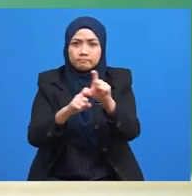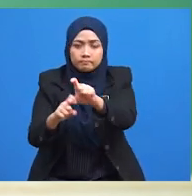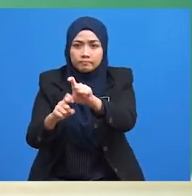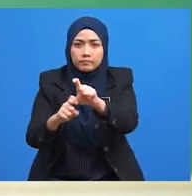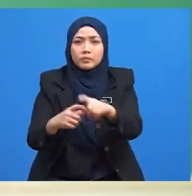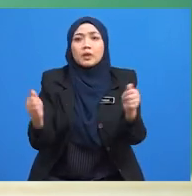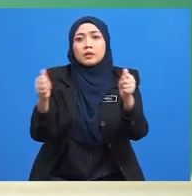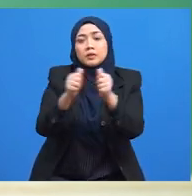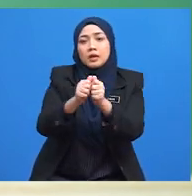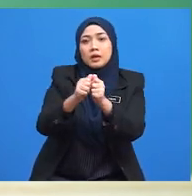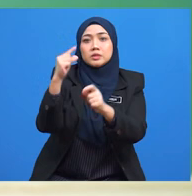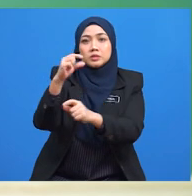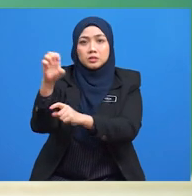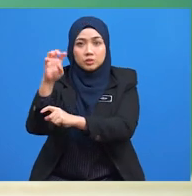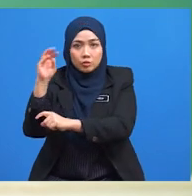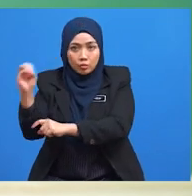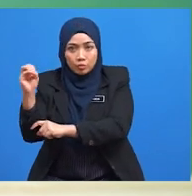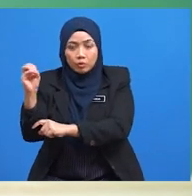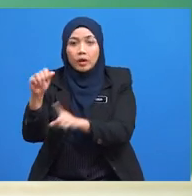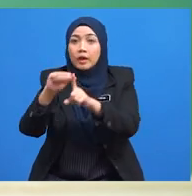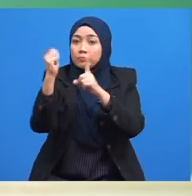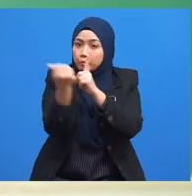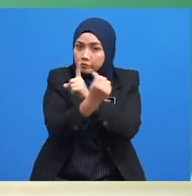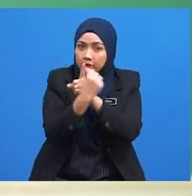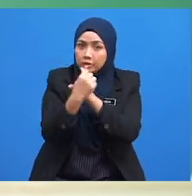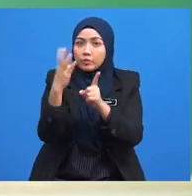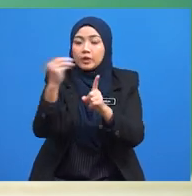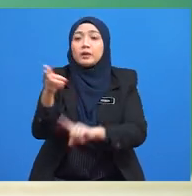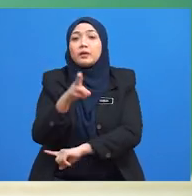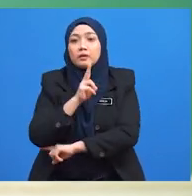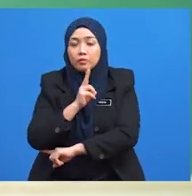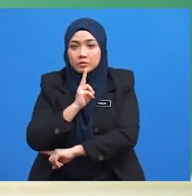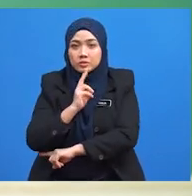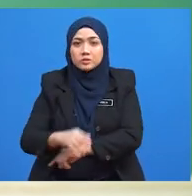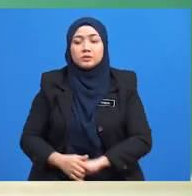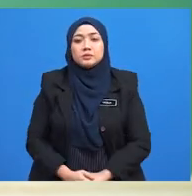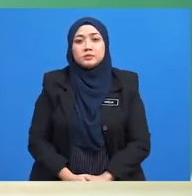dengan geomorfologi, atmosfera dan hidrologi.